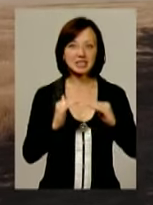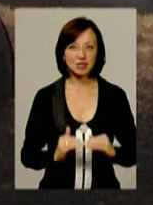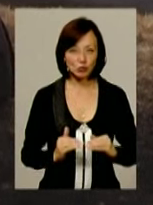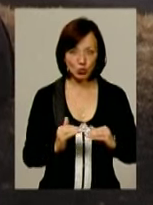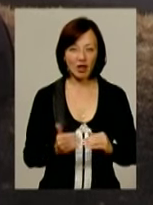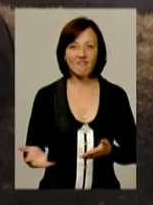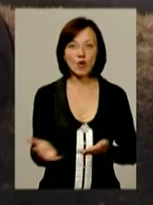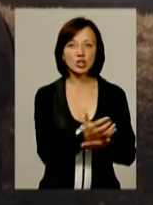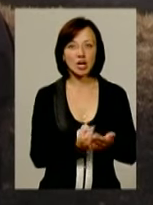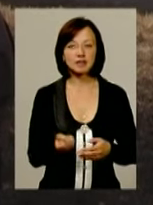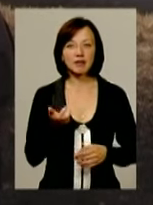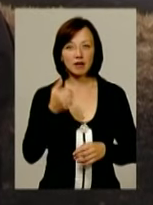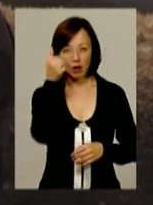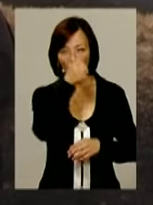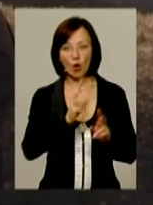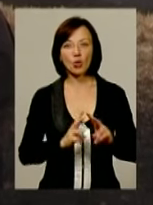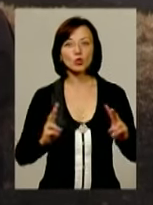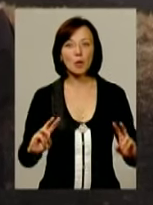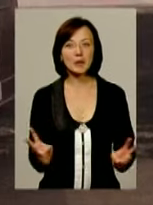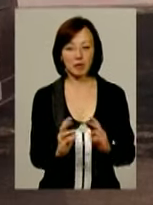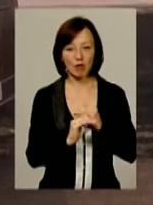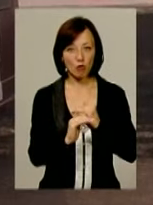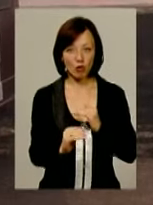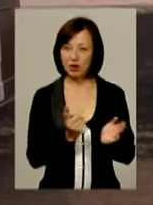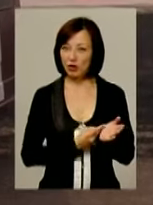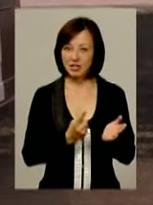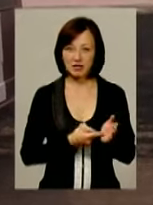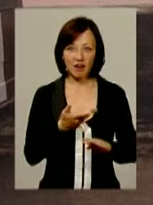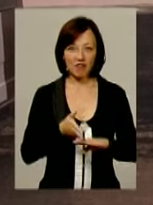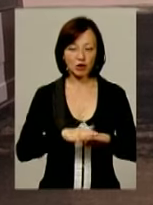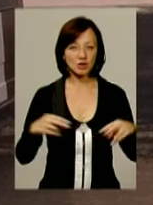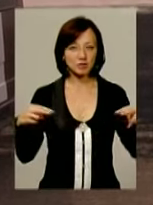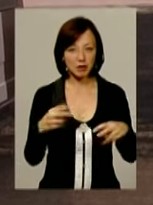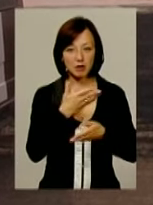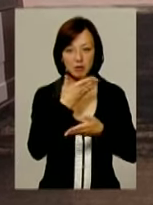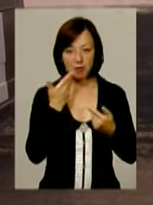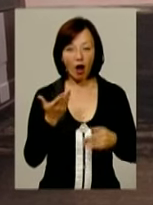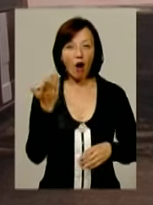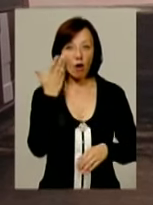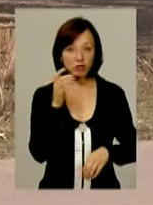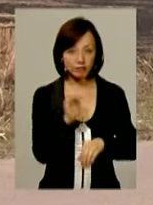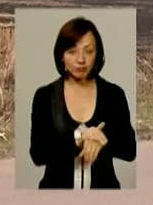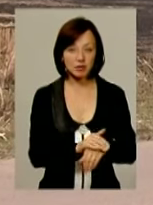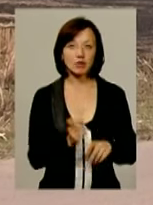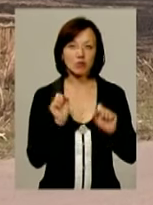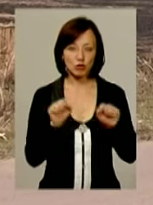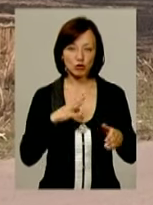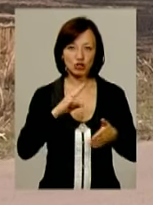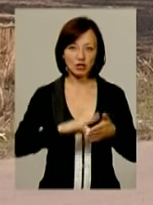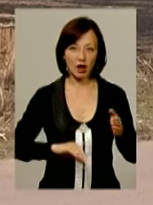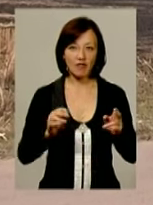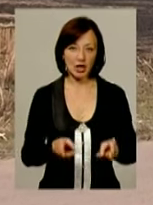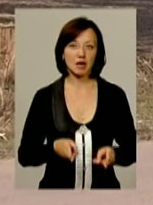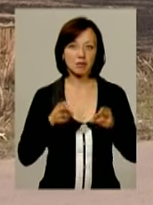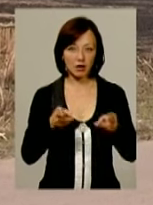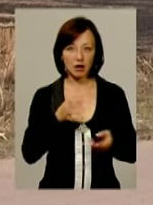років. Хто конкретно підпалив це поле, довести важко, бо очевидців немає. Та коли зловлять за руку, то за такі діяння загрожує штраф і навіть